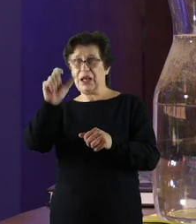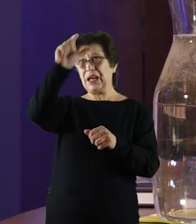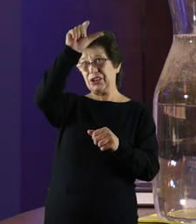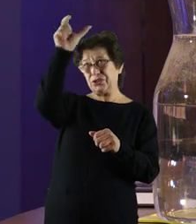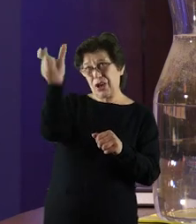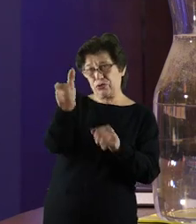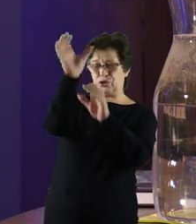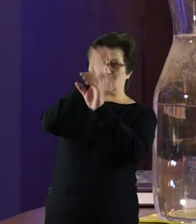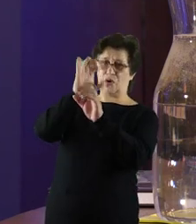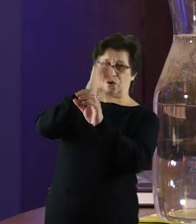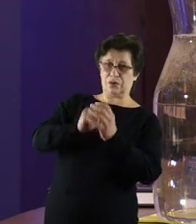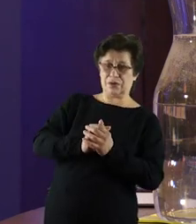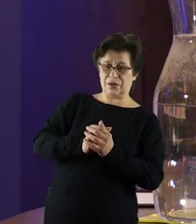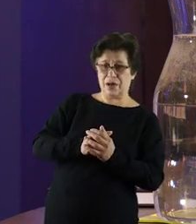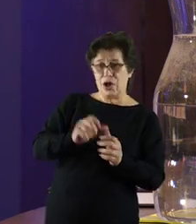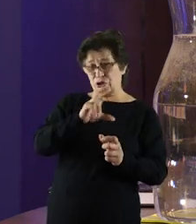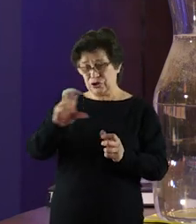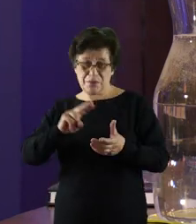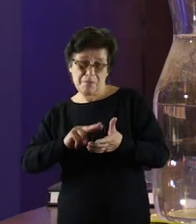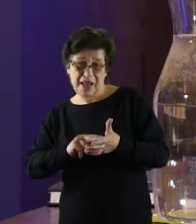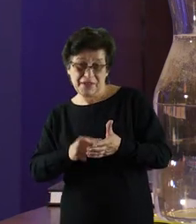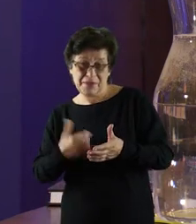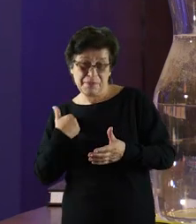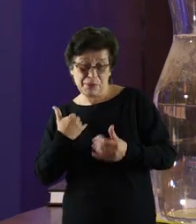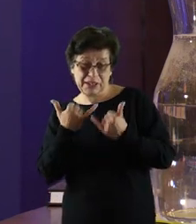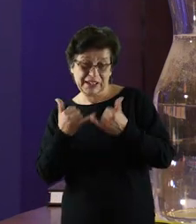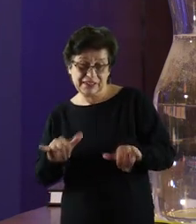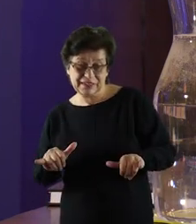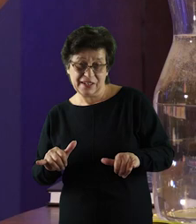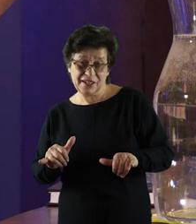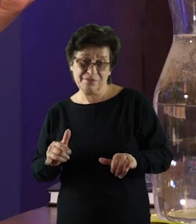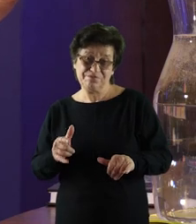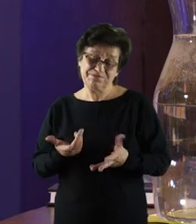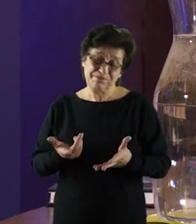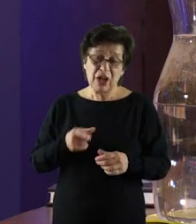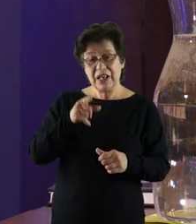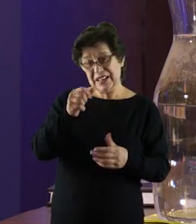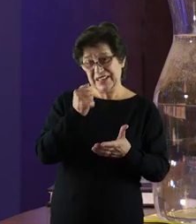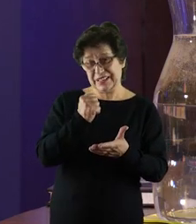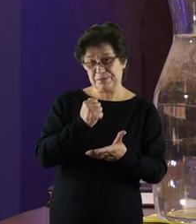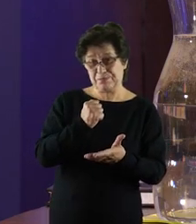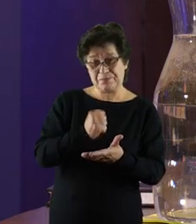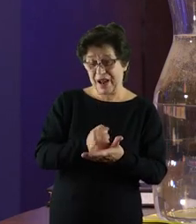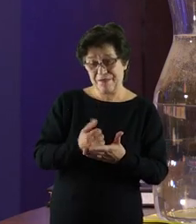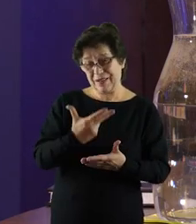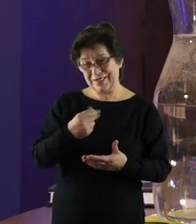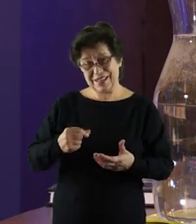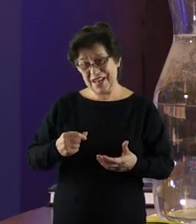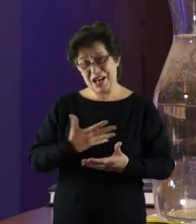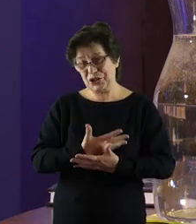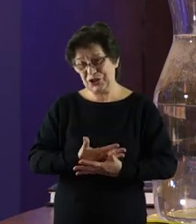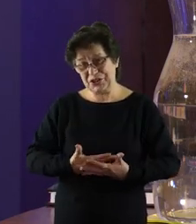mieszkała, czy plany były zupełnie inne? Tak czy inaczej, jak to bywa w sprawach kosmicznych i nieziemskich,